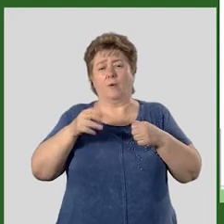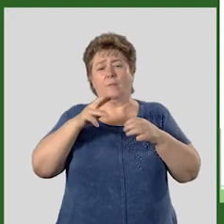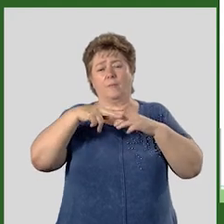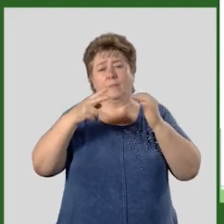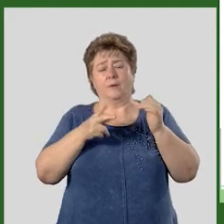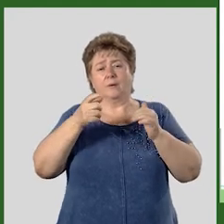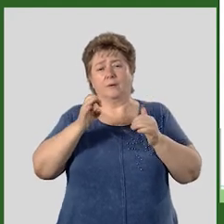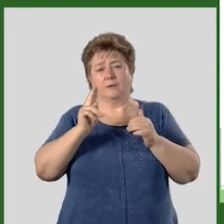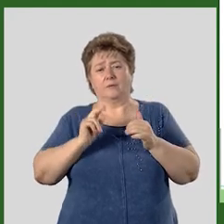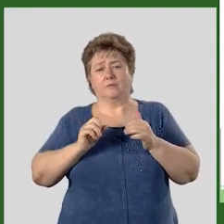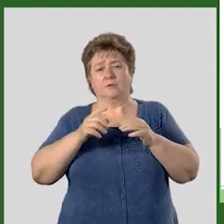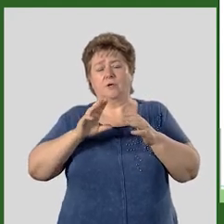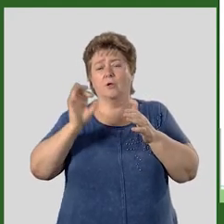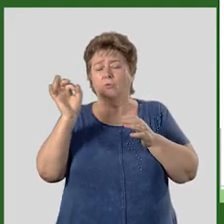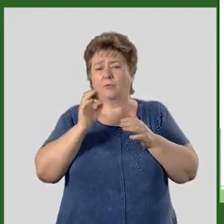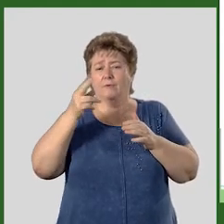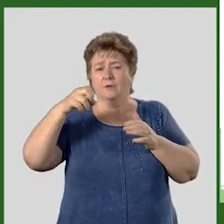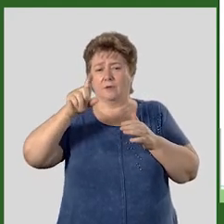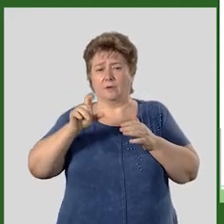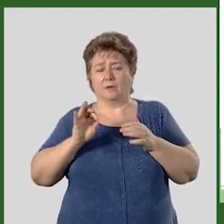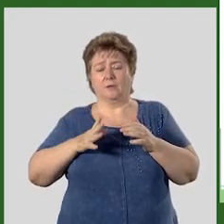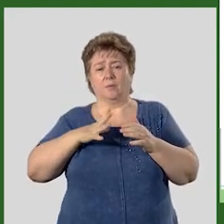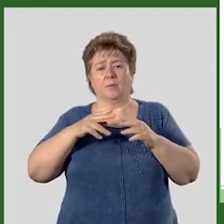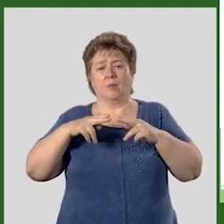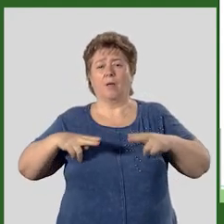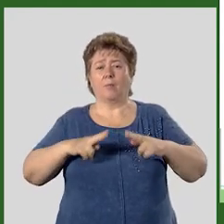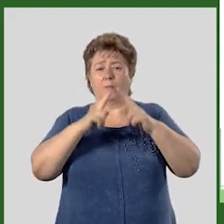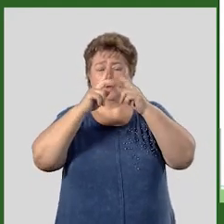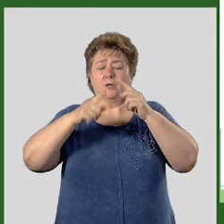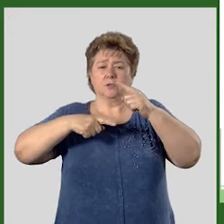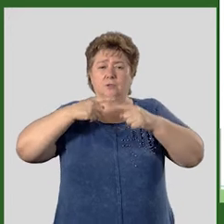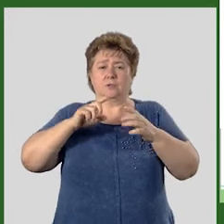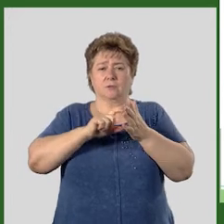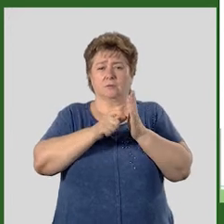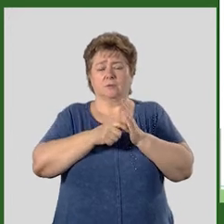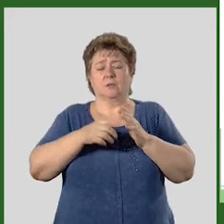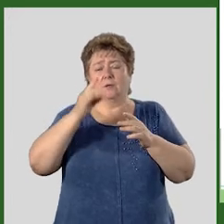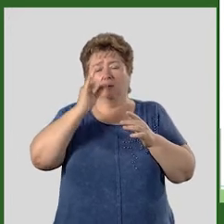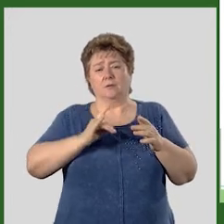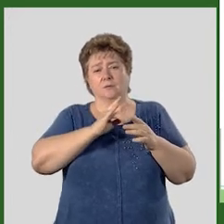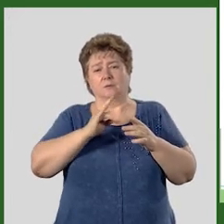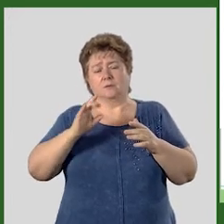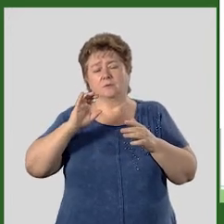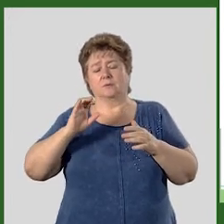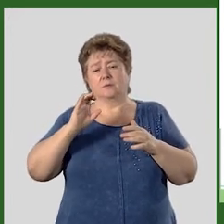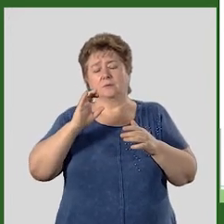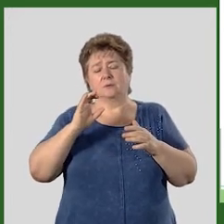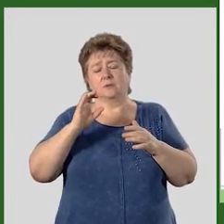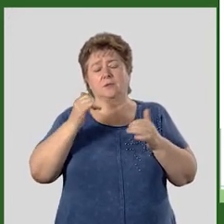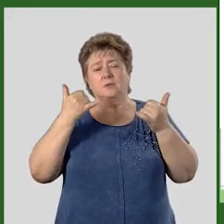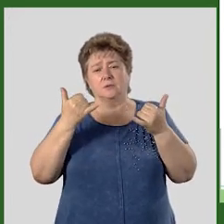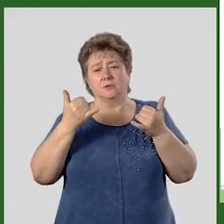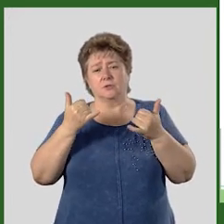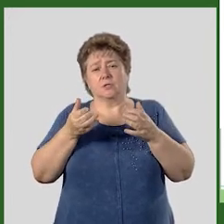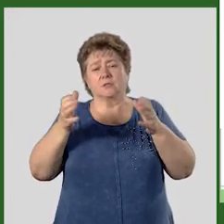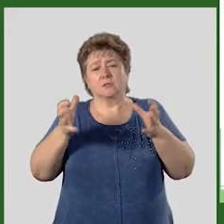в Гринвиче нулевая долгота проходила в Париже через помещение церкви Сен-Сюльпис. До сих